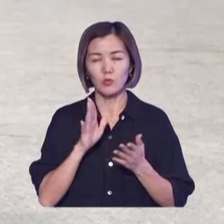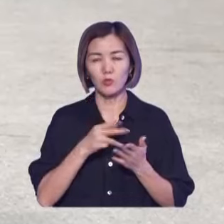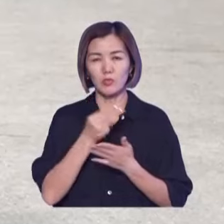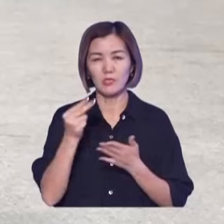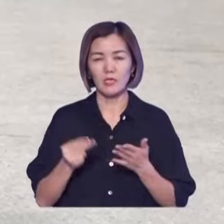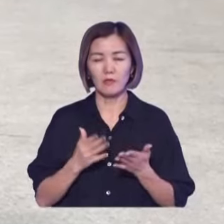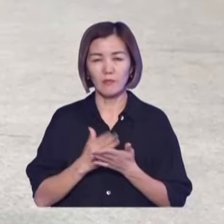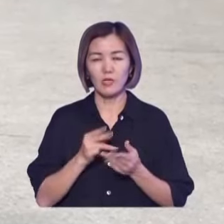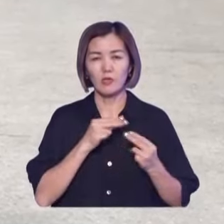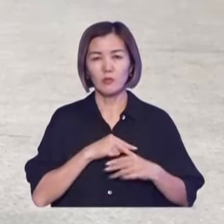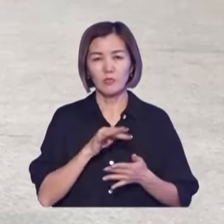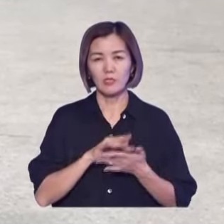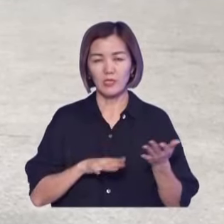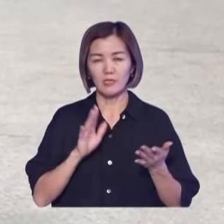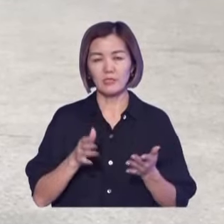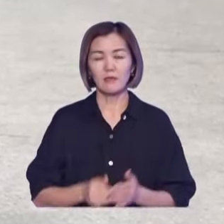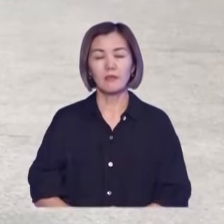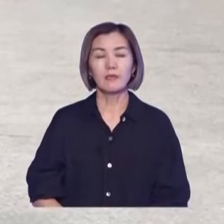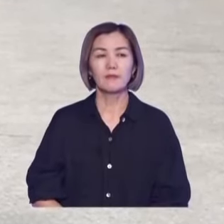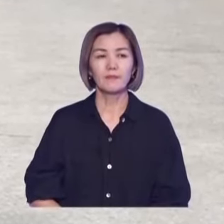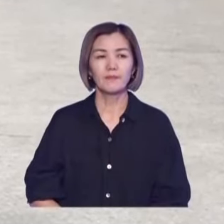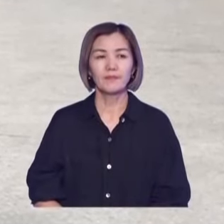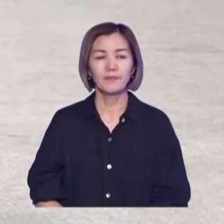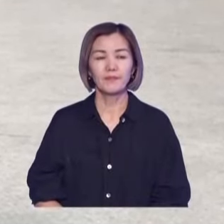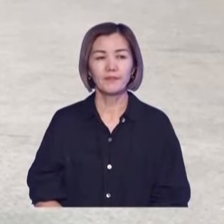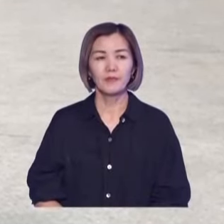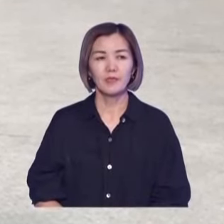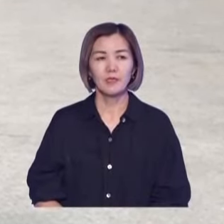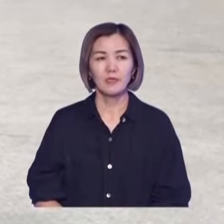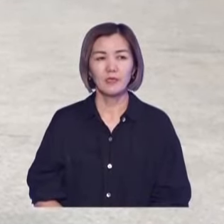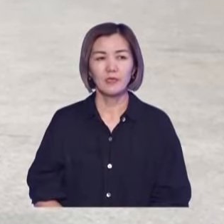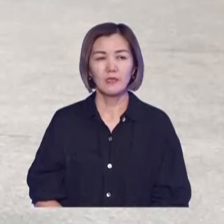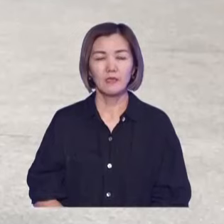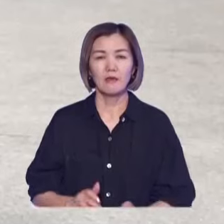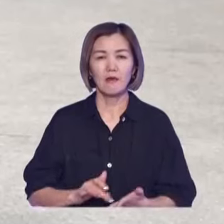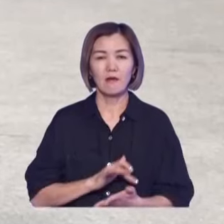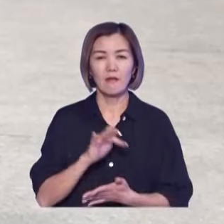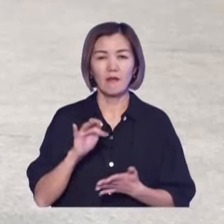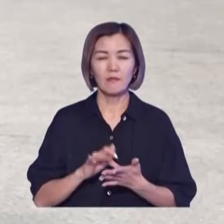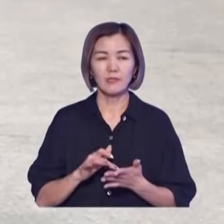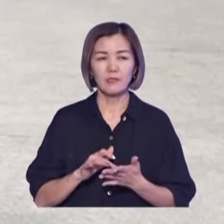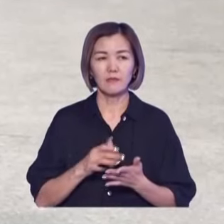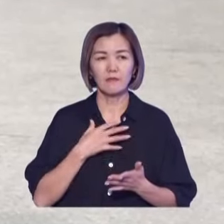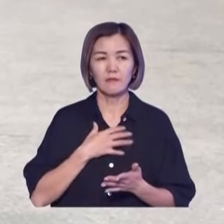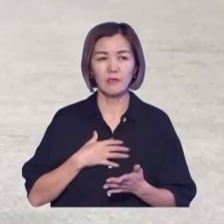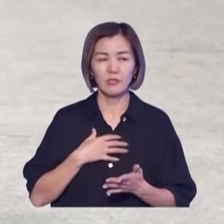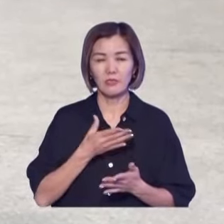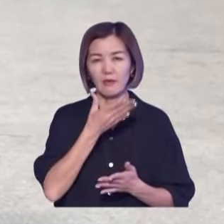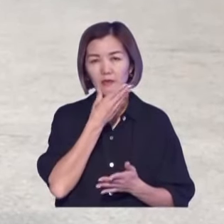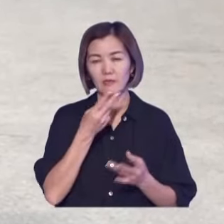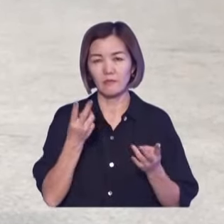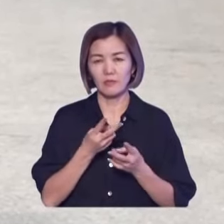жұмыстар жалғасын табатын болады. Көптеген бұл қаламыздың біріншіден әсемдігі